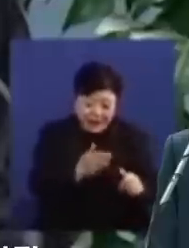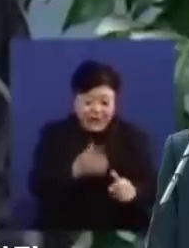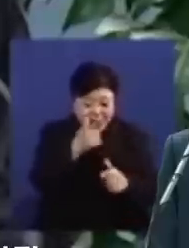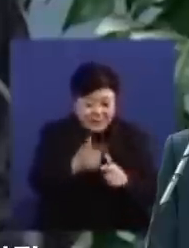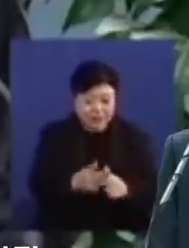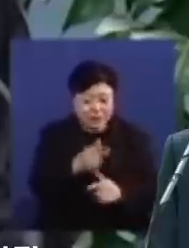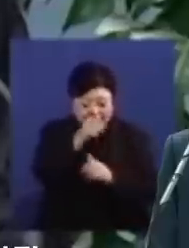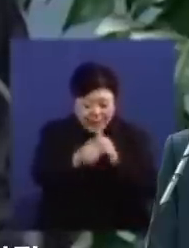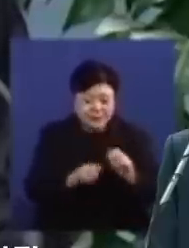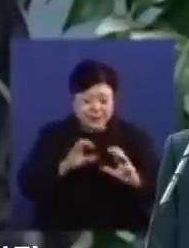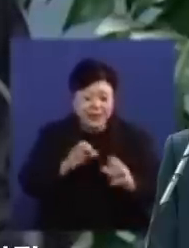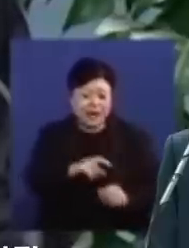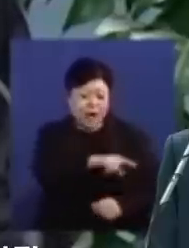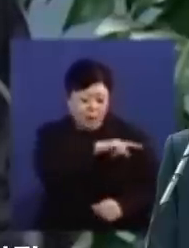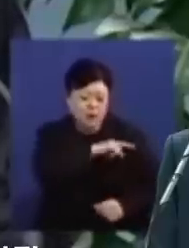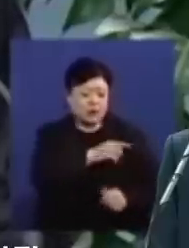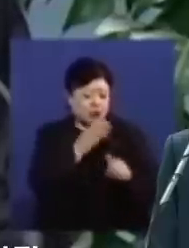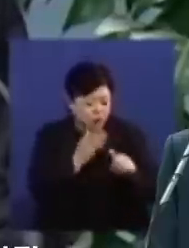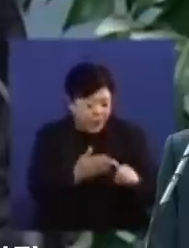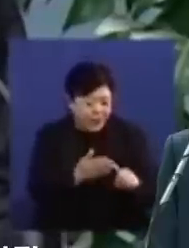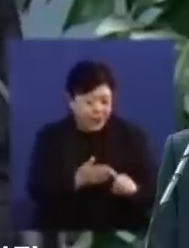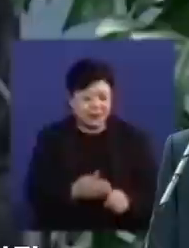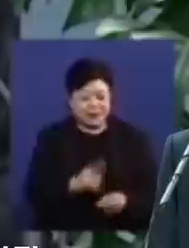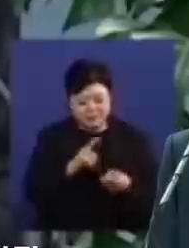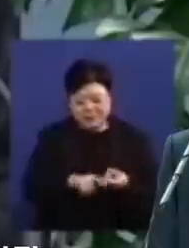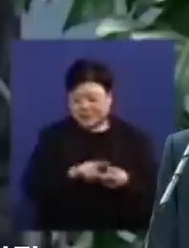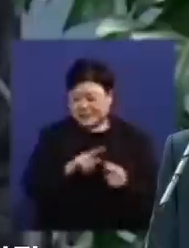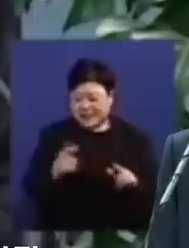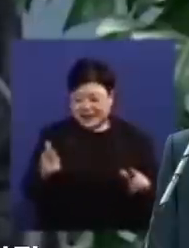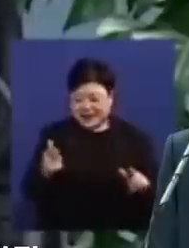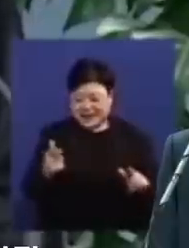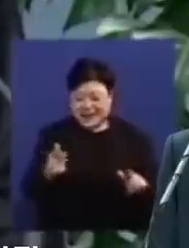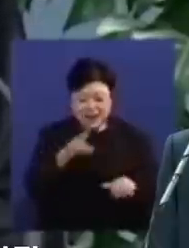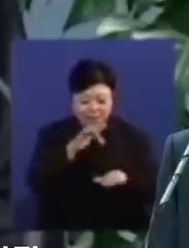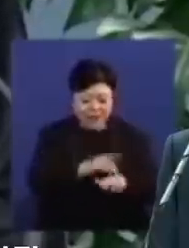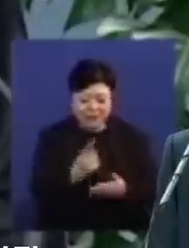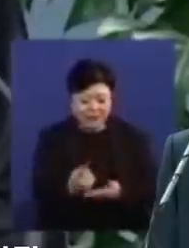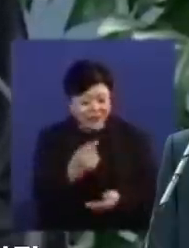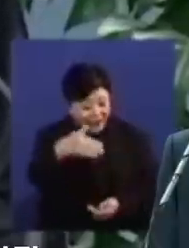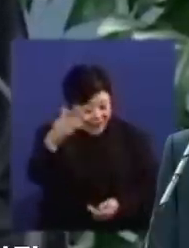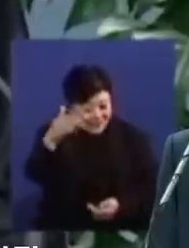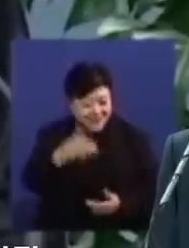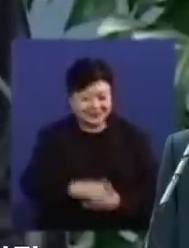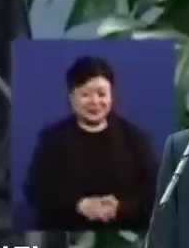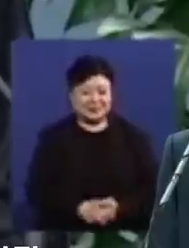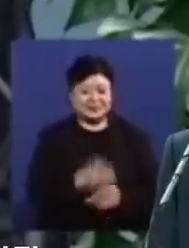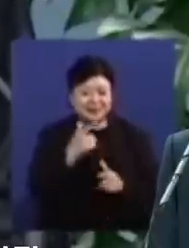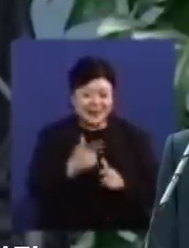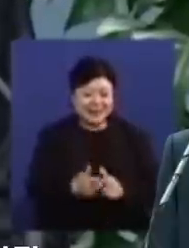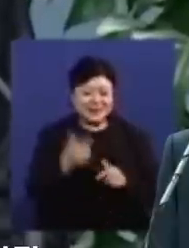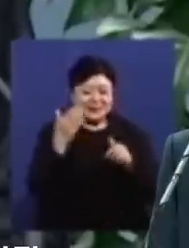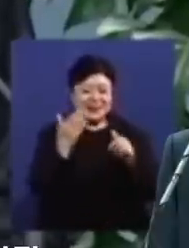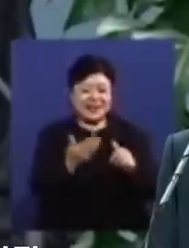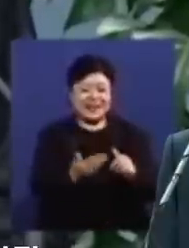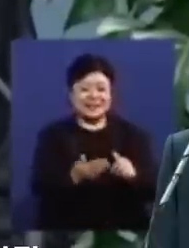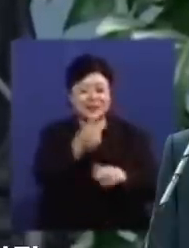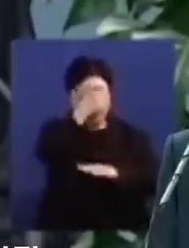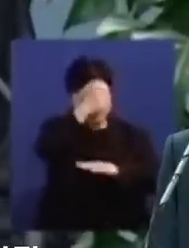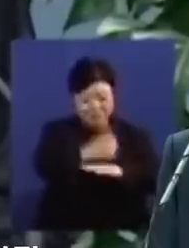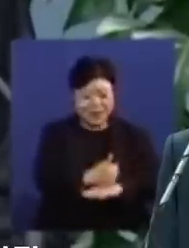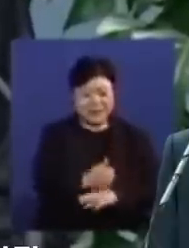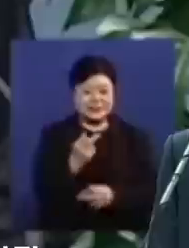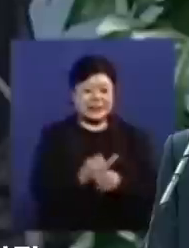예수님은 하나님은 나라를 먼저 구하겠다고 하니 서로 상충되므로 마귀는 떠나갈 수밖에 없는 것입니다. 예수님께서 마지막